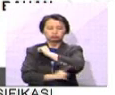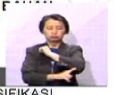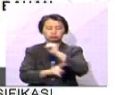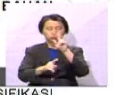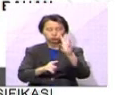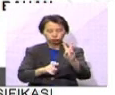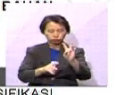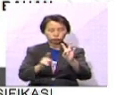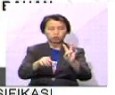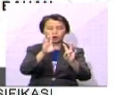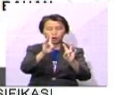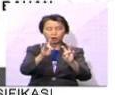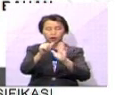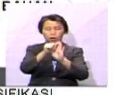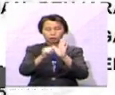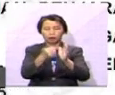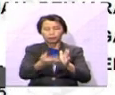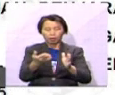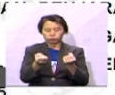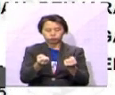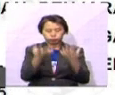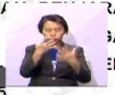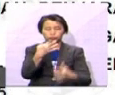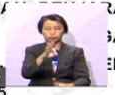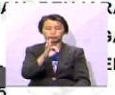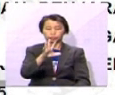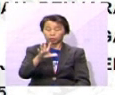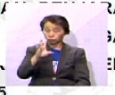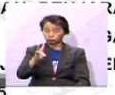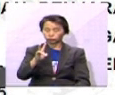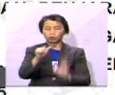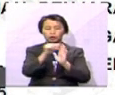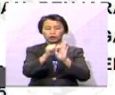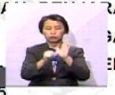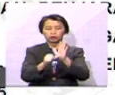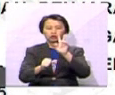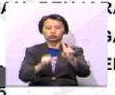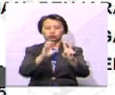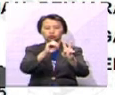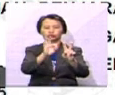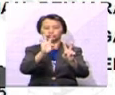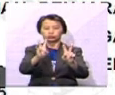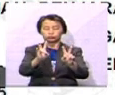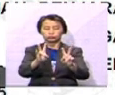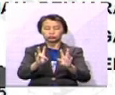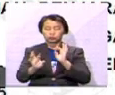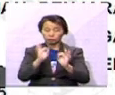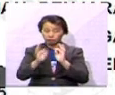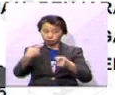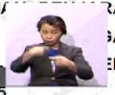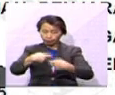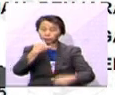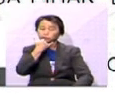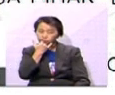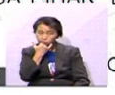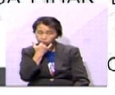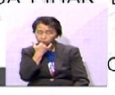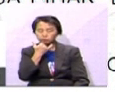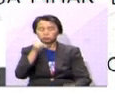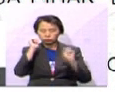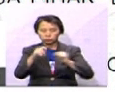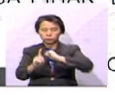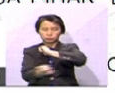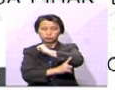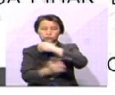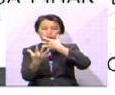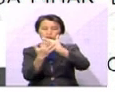dan Seksyen 8 Akta Bahan Letupan 1957, Akta 207. Jika disabitkan kesalahan, pesalah boleh